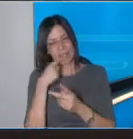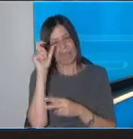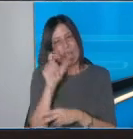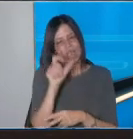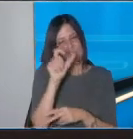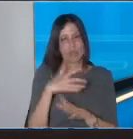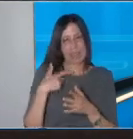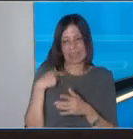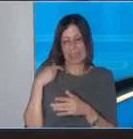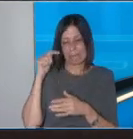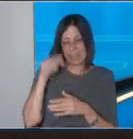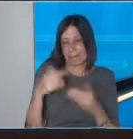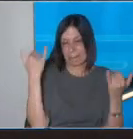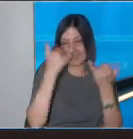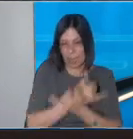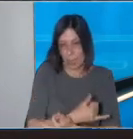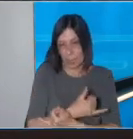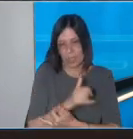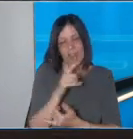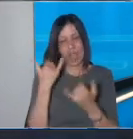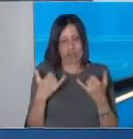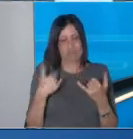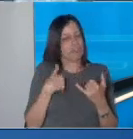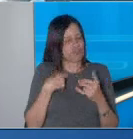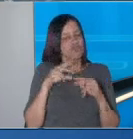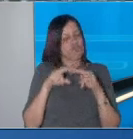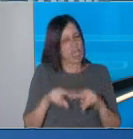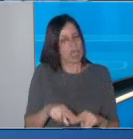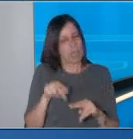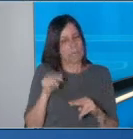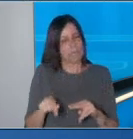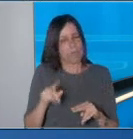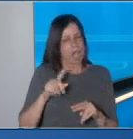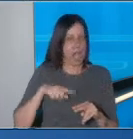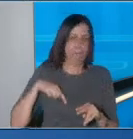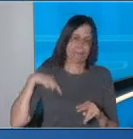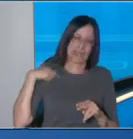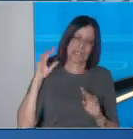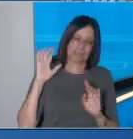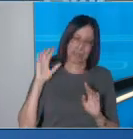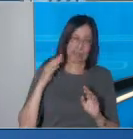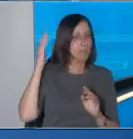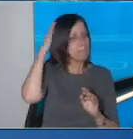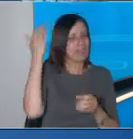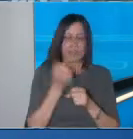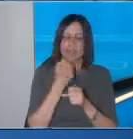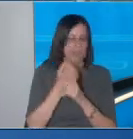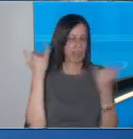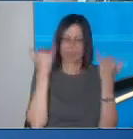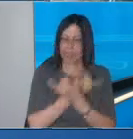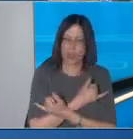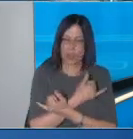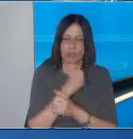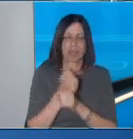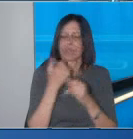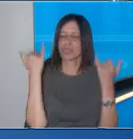אולי נקלעתי בטעות לאירוע, אבל עכשיו אני הולך להישאר פה עוד לעוד הרבה זמן. נפתלי בנט עשה טעות. עשה טעות